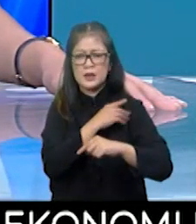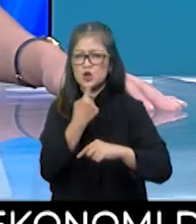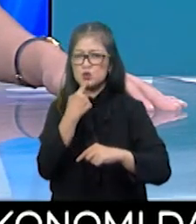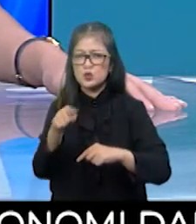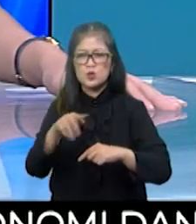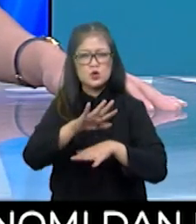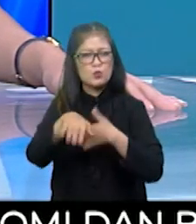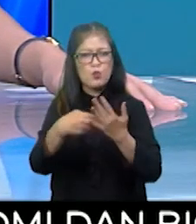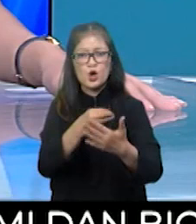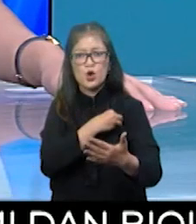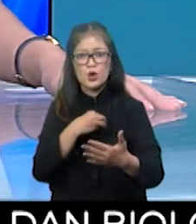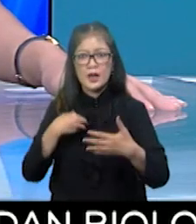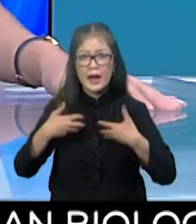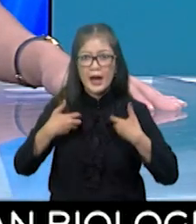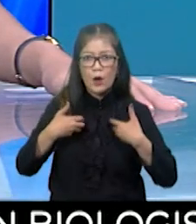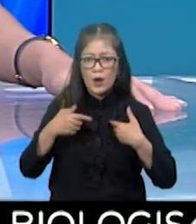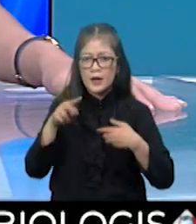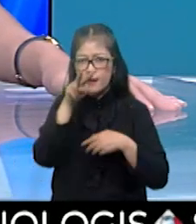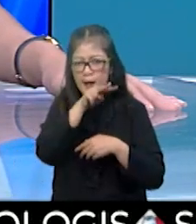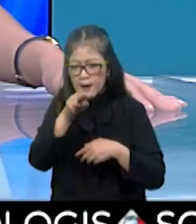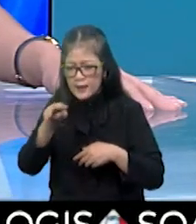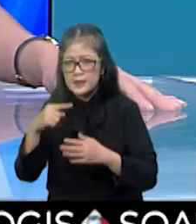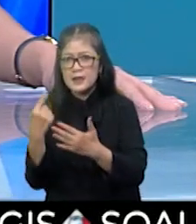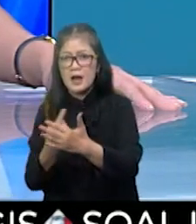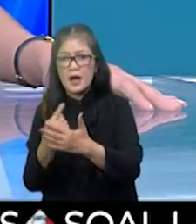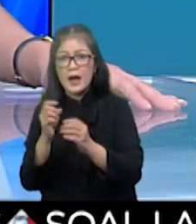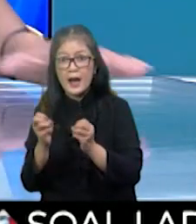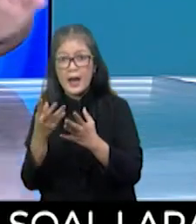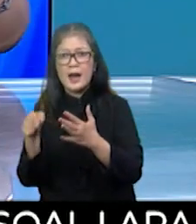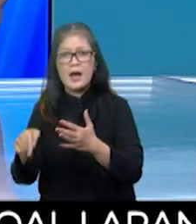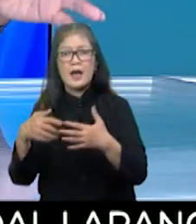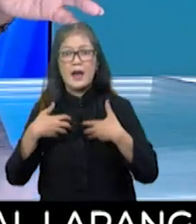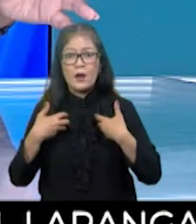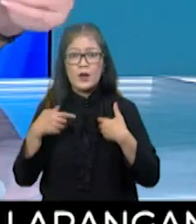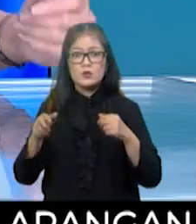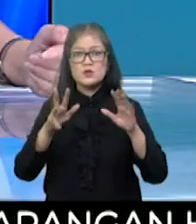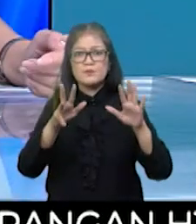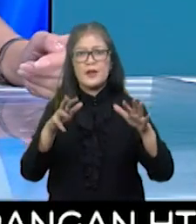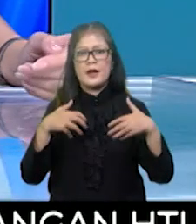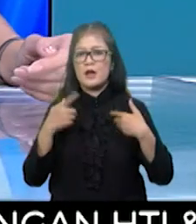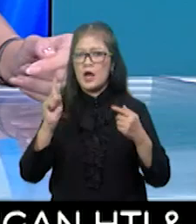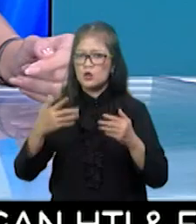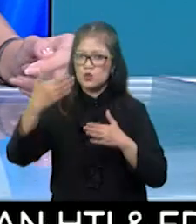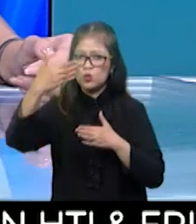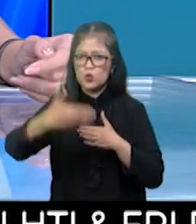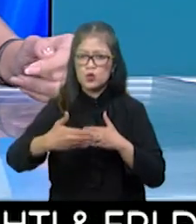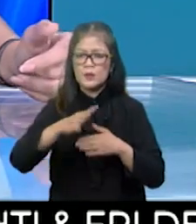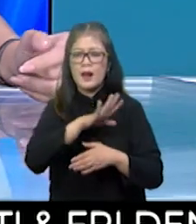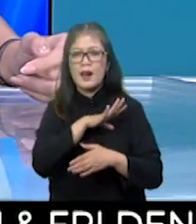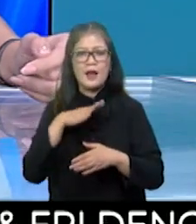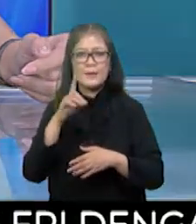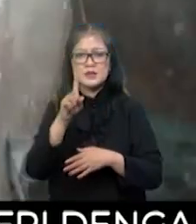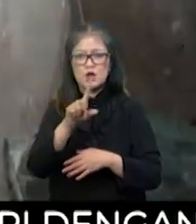hewan ternak yang terjangkit. Kasus PMK juga berdampak pada 9 pasar hewan yang ditutup sementara selama 1 bulan.